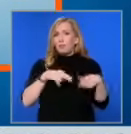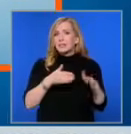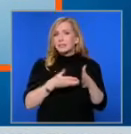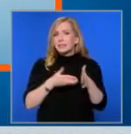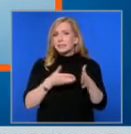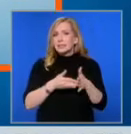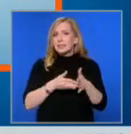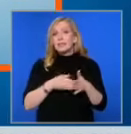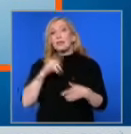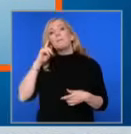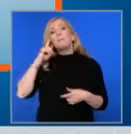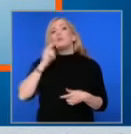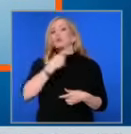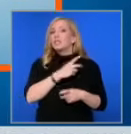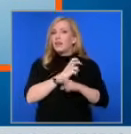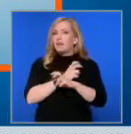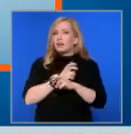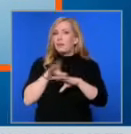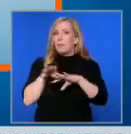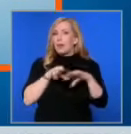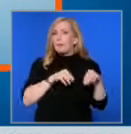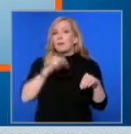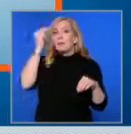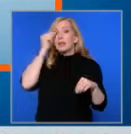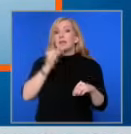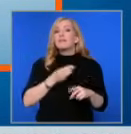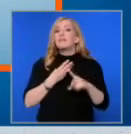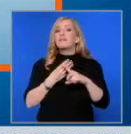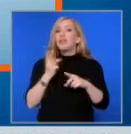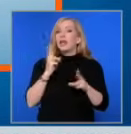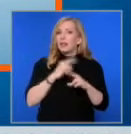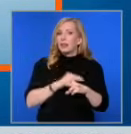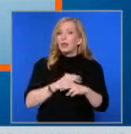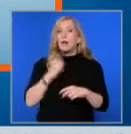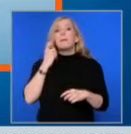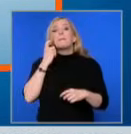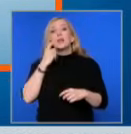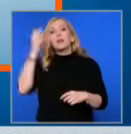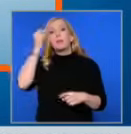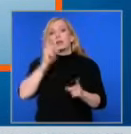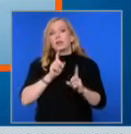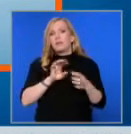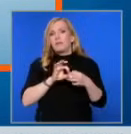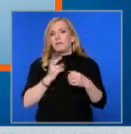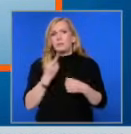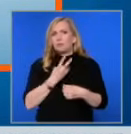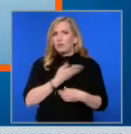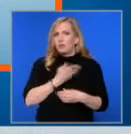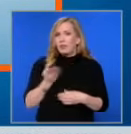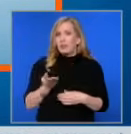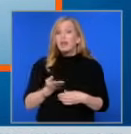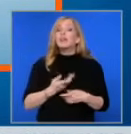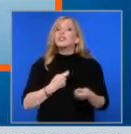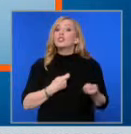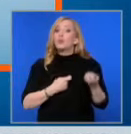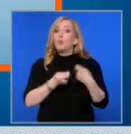дължат на позицията на Австрия относно приемането на България в шенгенското пространство, Била България не намира връзка между двете събития, тъй като компанията е